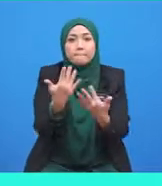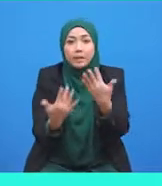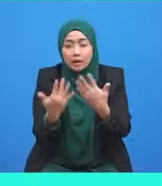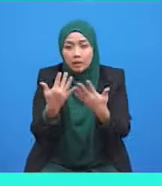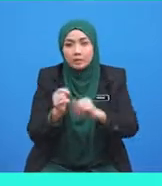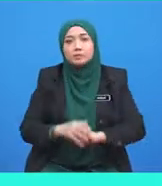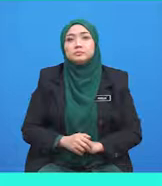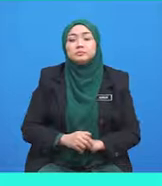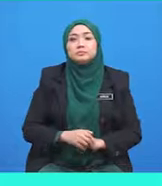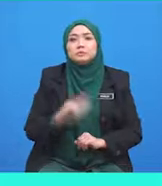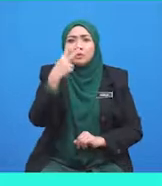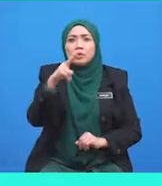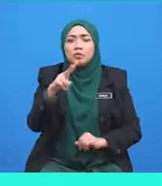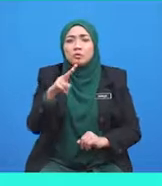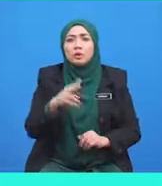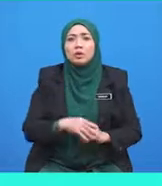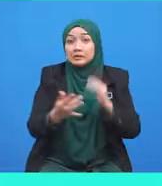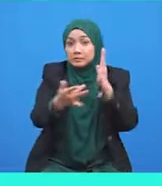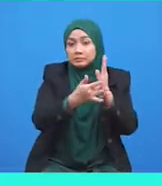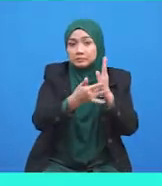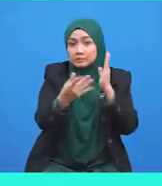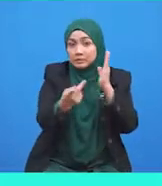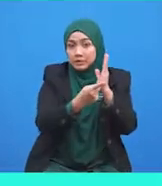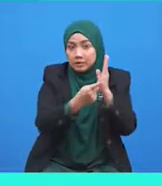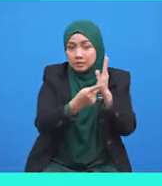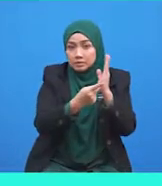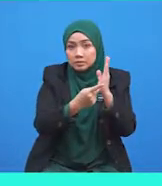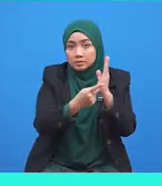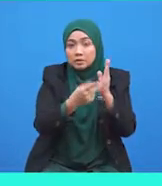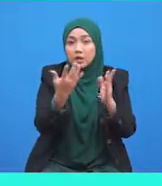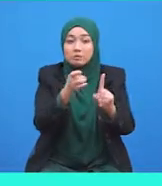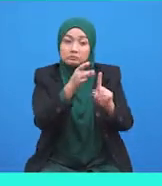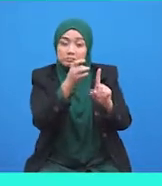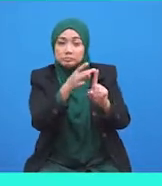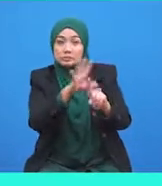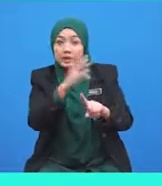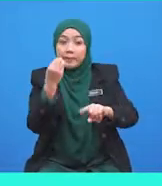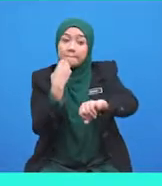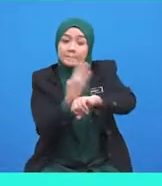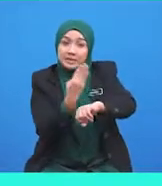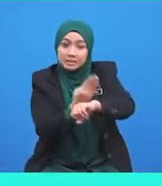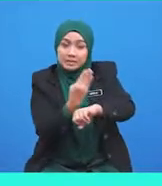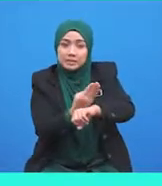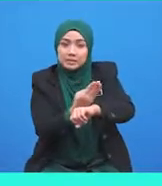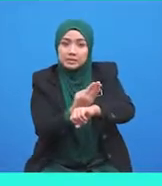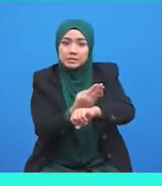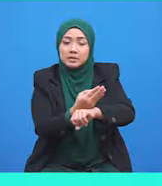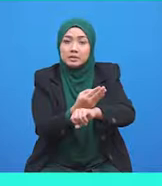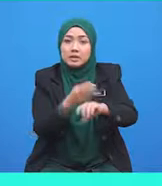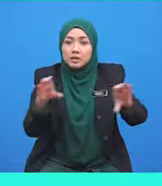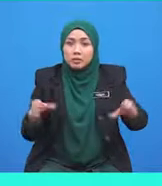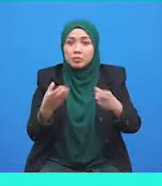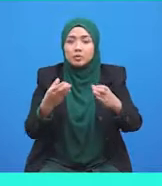daripada perkembangan teknologi membolehkan peralatan gangsa dan besi dicipta dan dapat